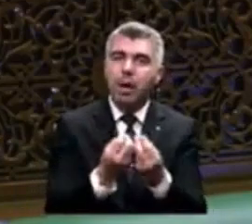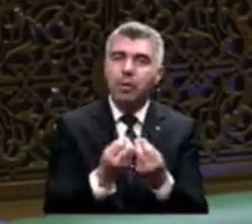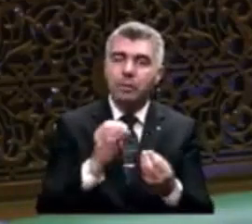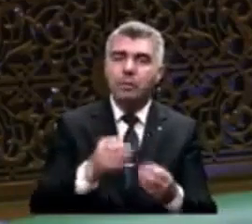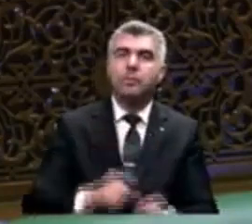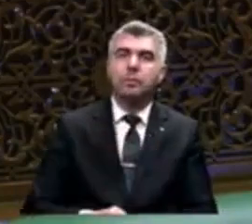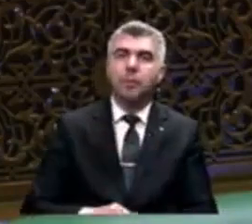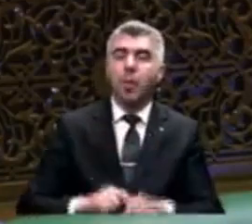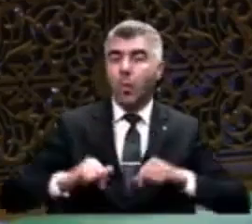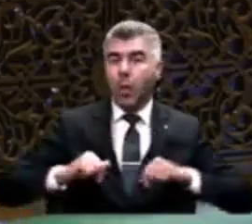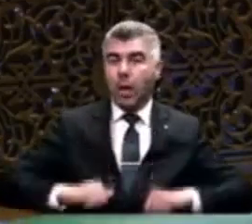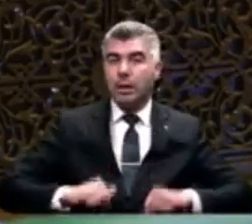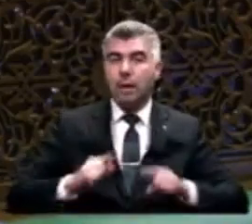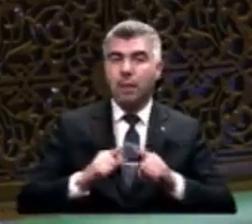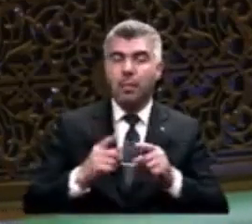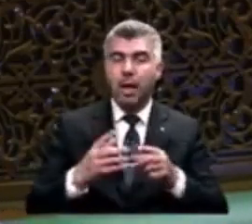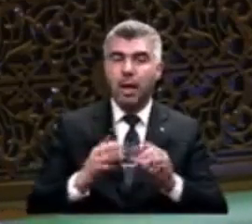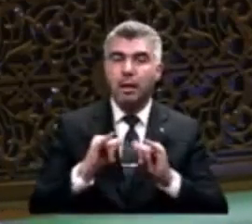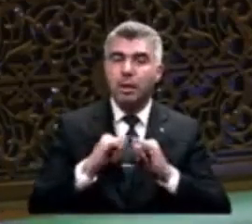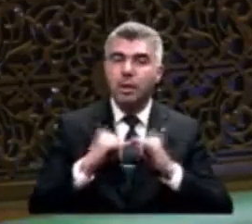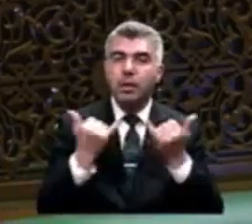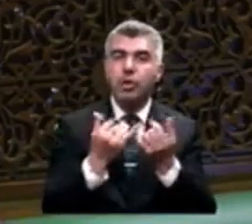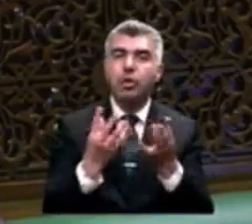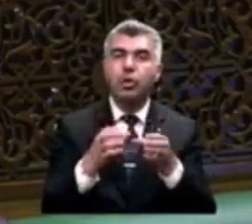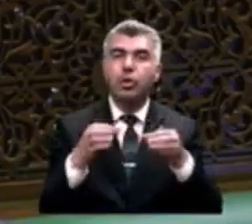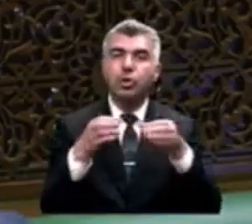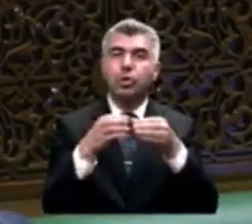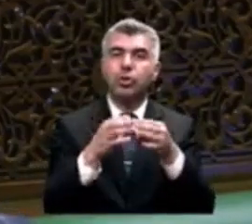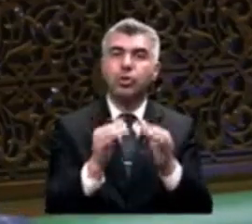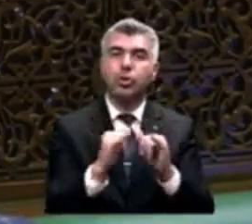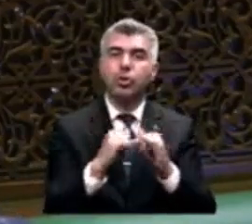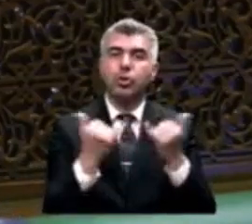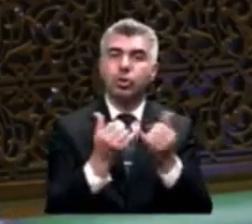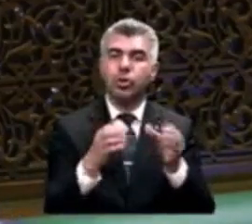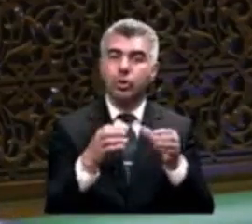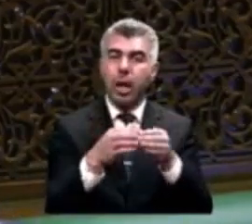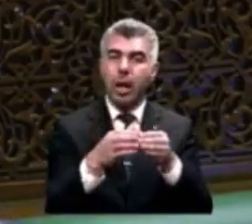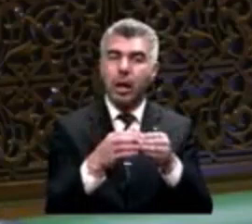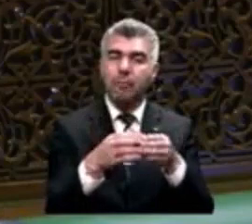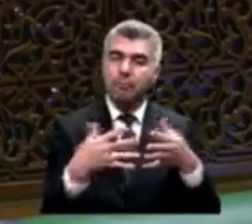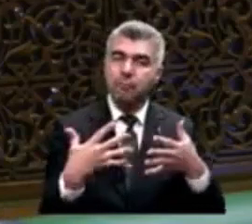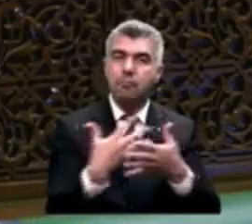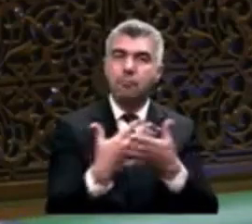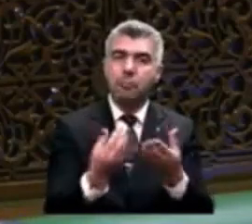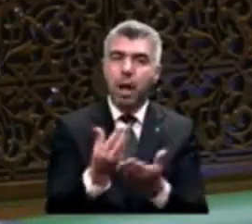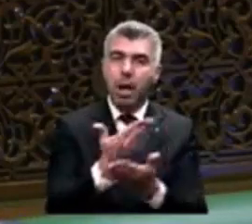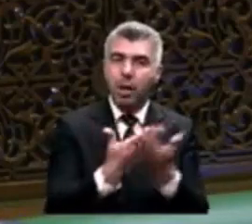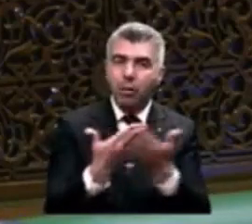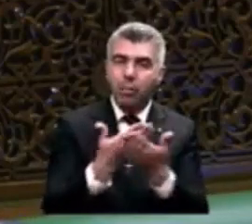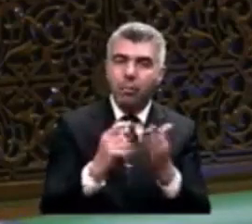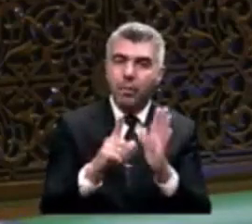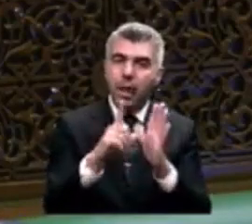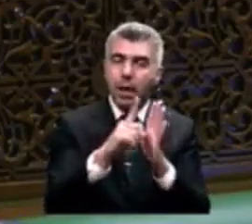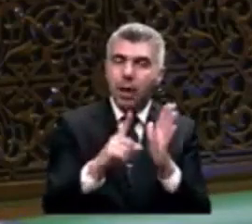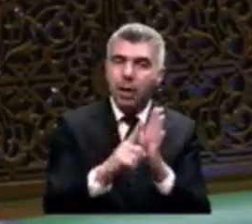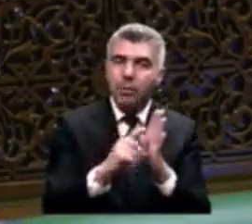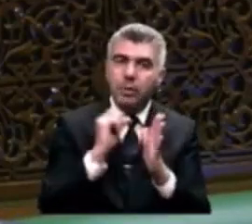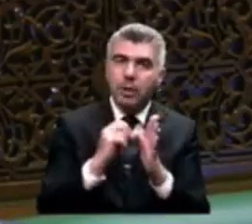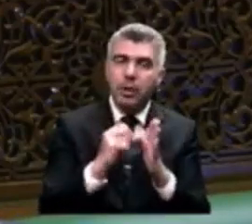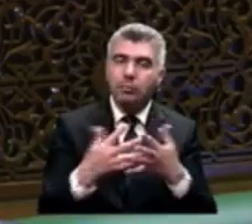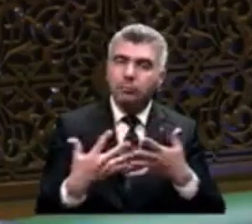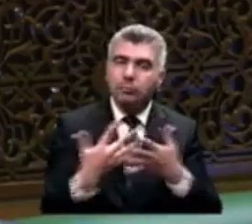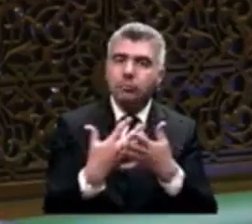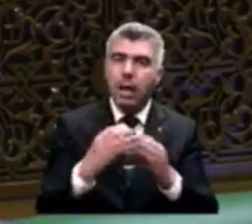بوزارتكم، وتشكيل لجنة مشتركة لتتبع تنزيل مقتضيات النظام الأساسي إعمالا لمبدأ